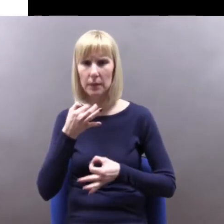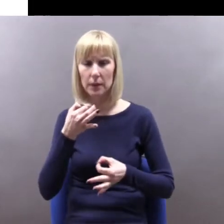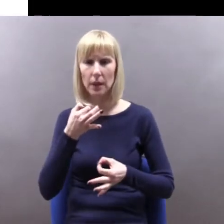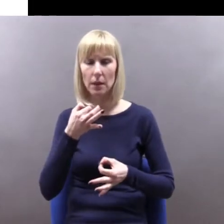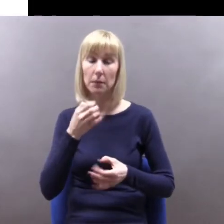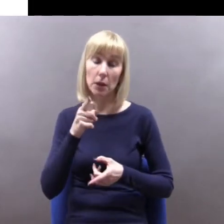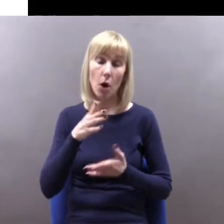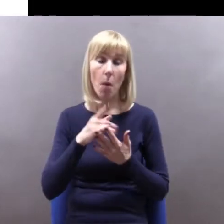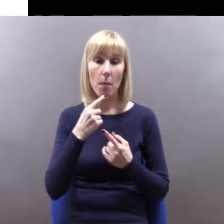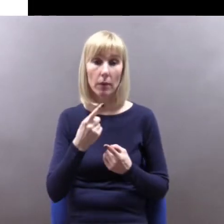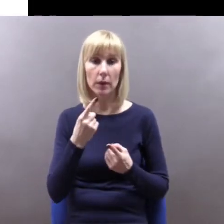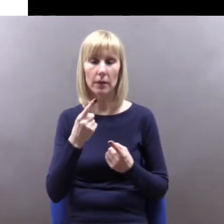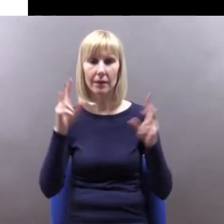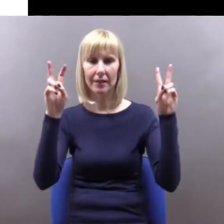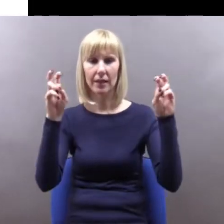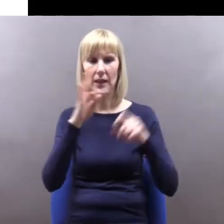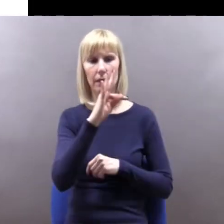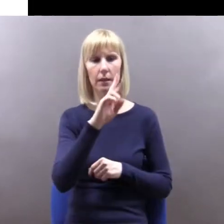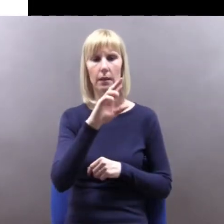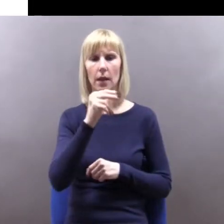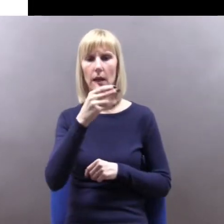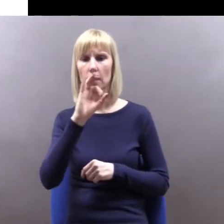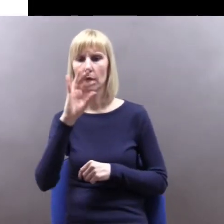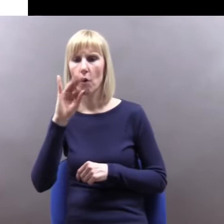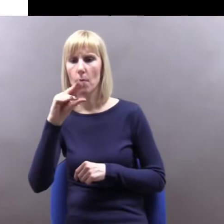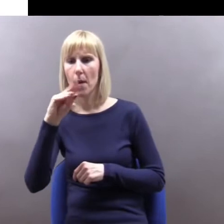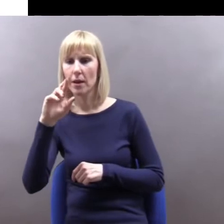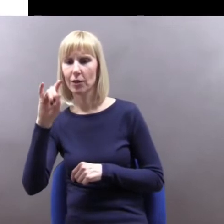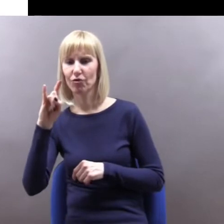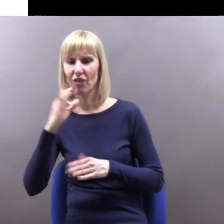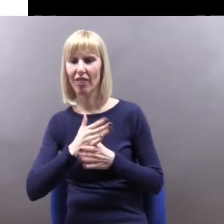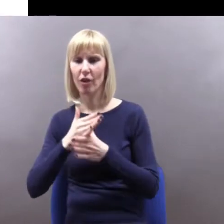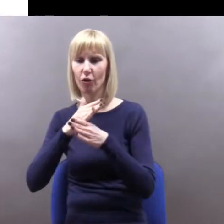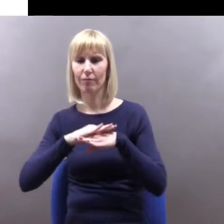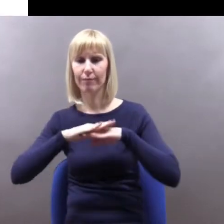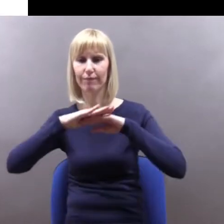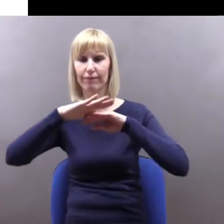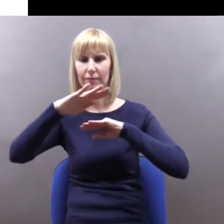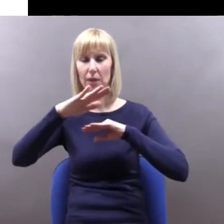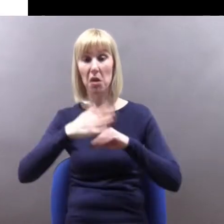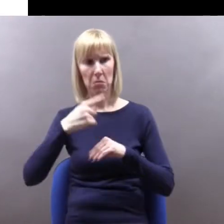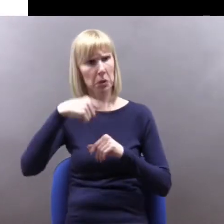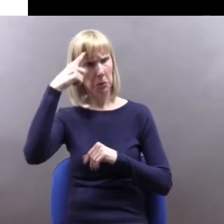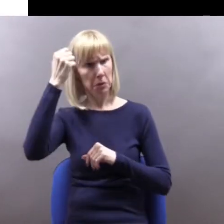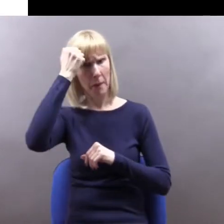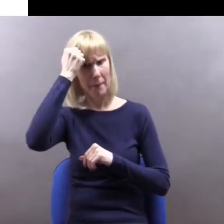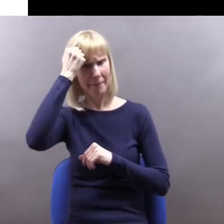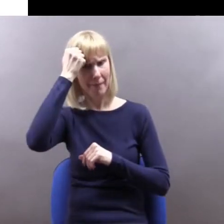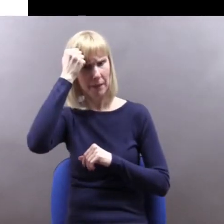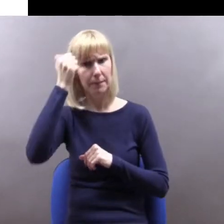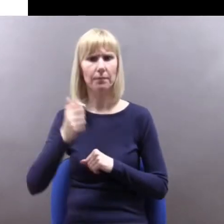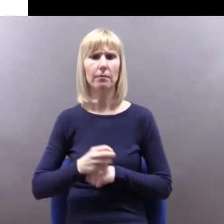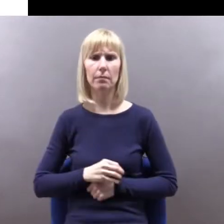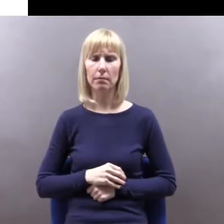też FADO też tak działa, że pójdzie gdzieś na audyt, czy też będąc